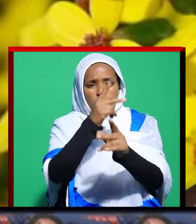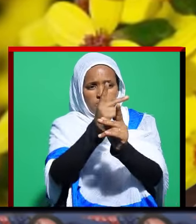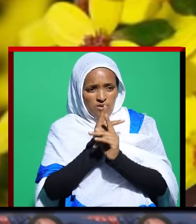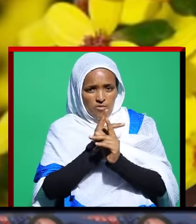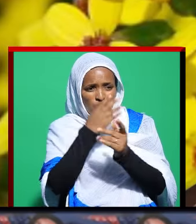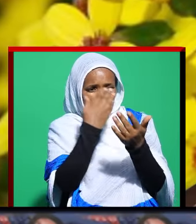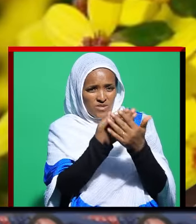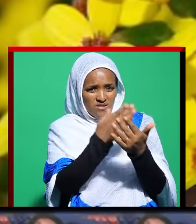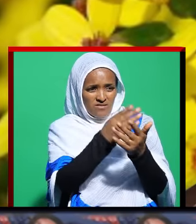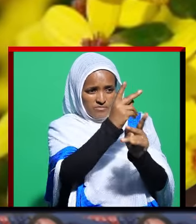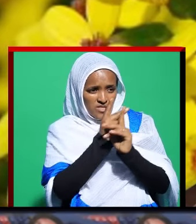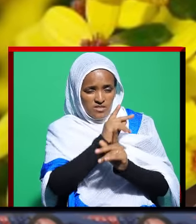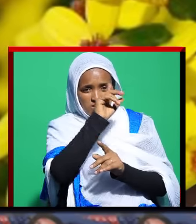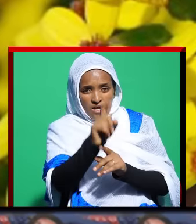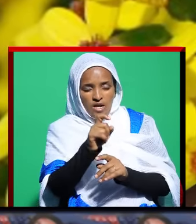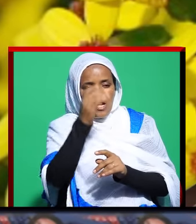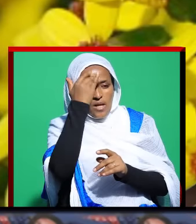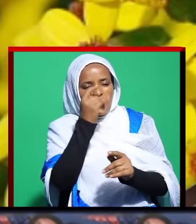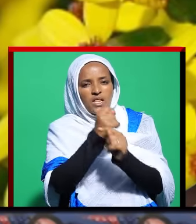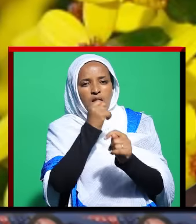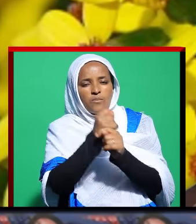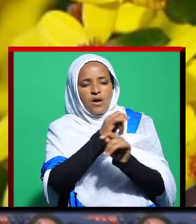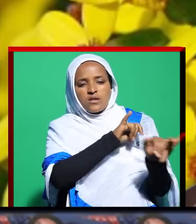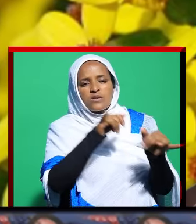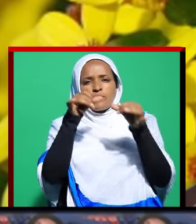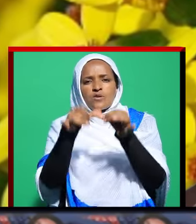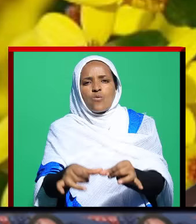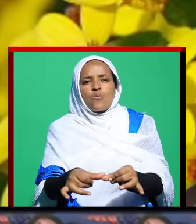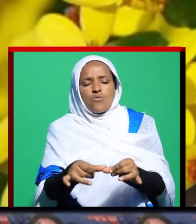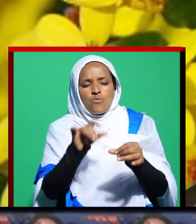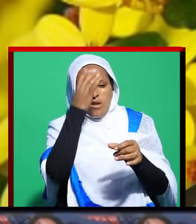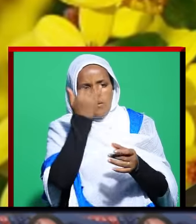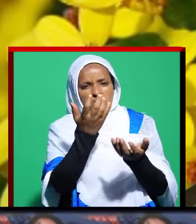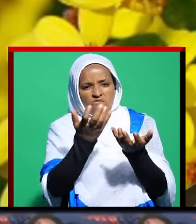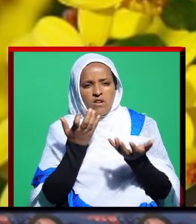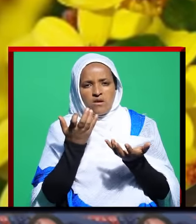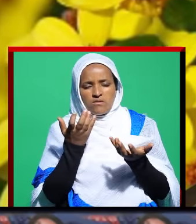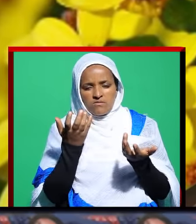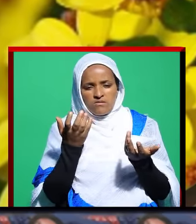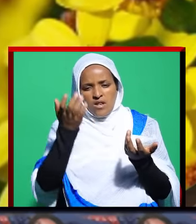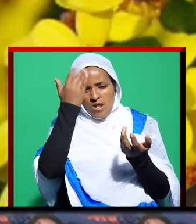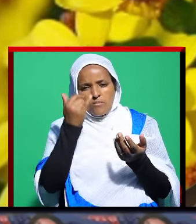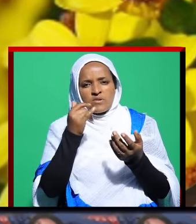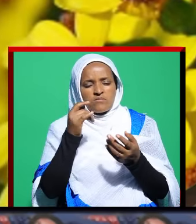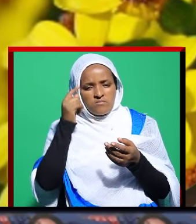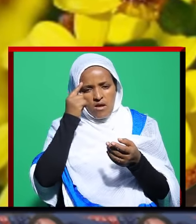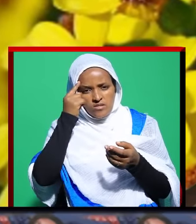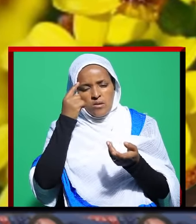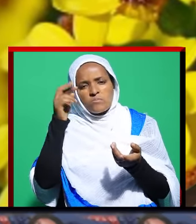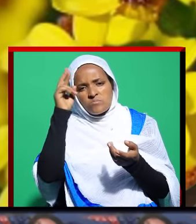የምንበደረውን ብድር ስንጠይቅ ብድሩን ለምን ተግባር እንደምናውለው ወይም ለምን ተግባር ማዋል